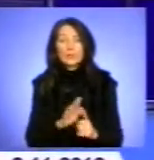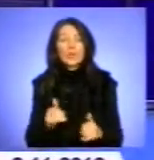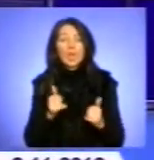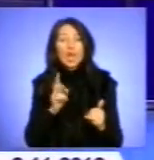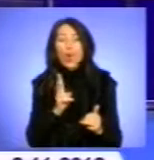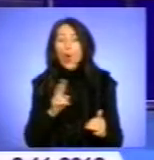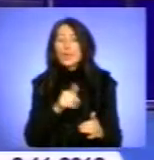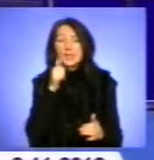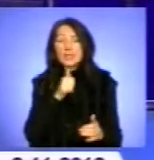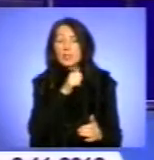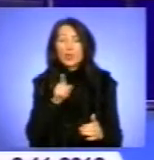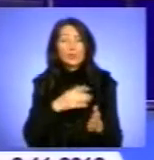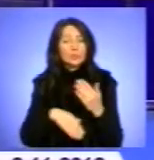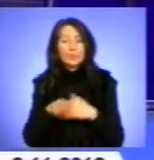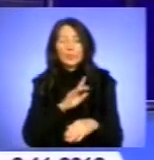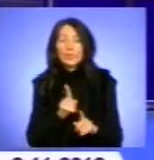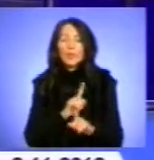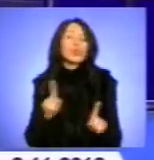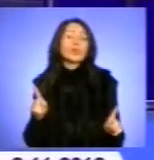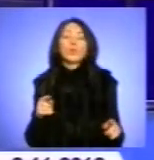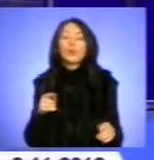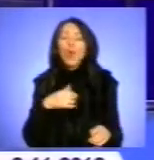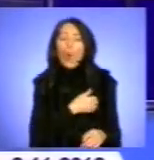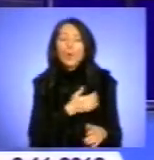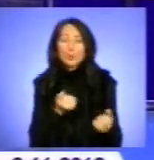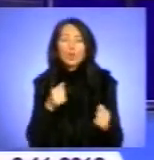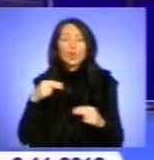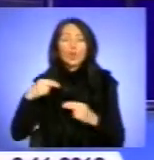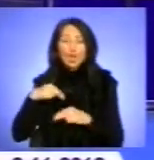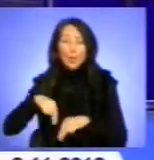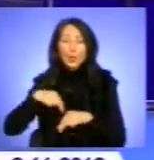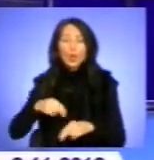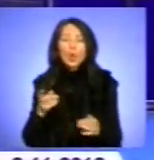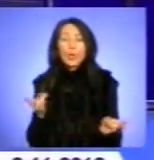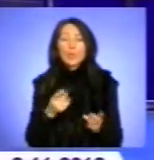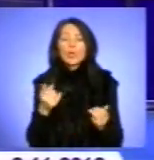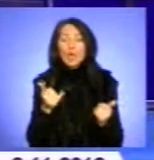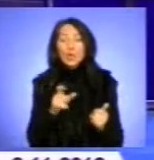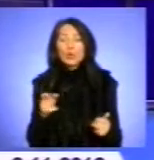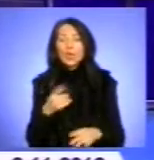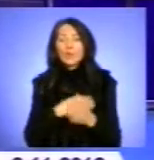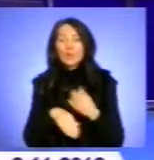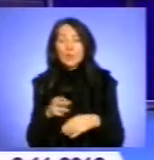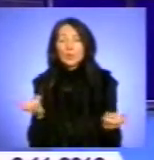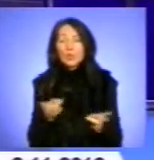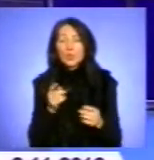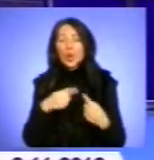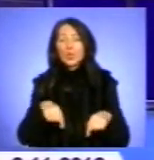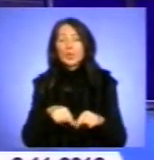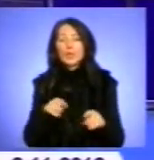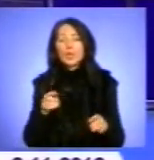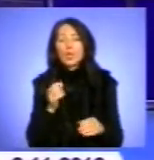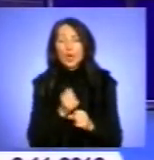не секрет, що інвалідів не особливо охоче беруть на роботу. По-перше, для людей з особливими потребами потрібно організувати спеціальне робоче